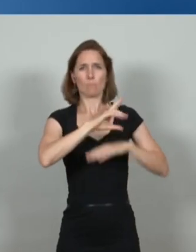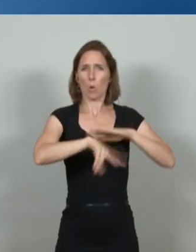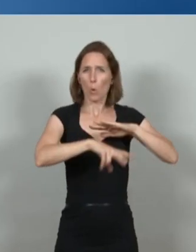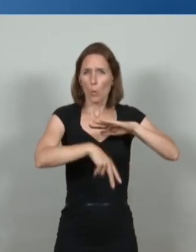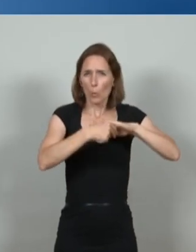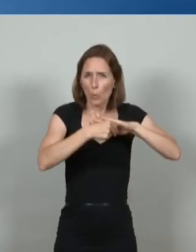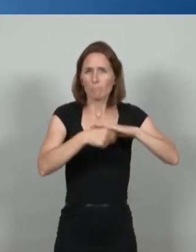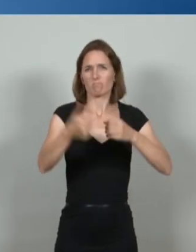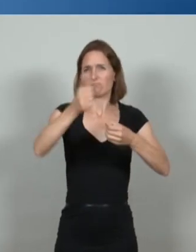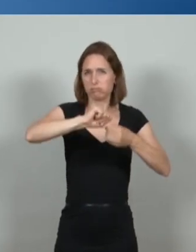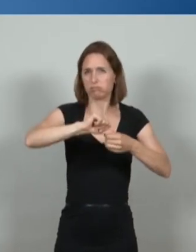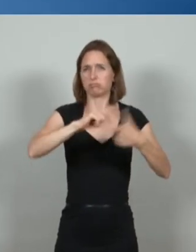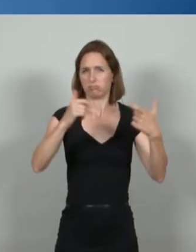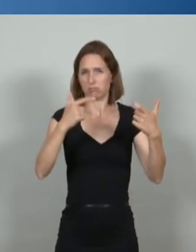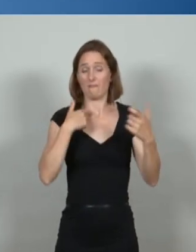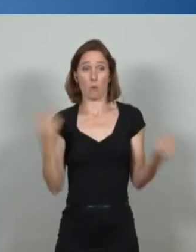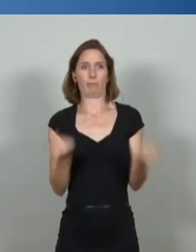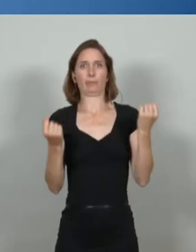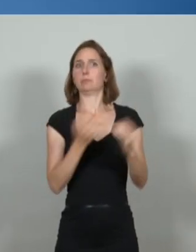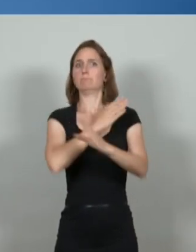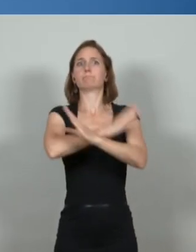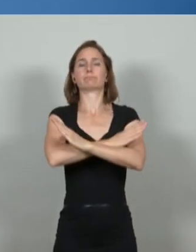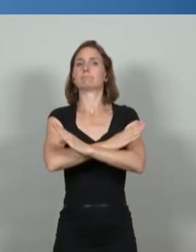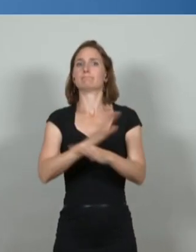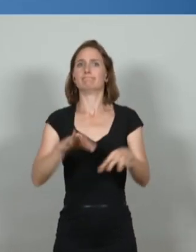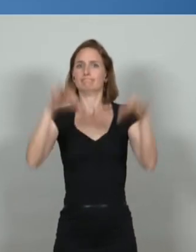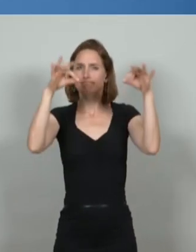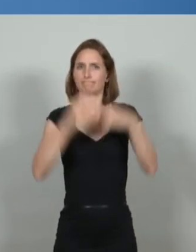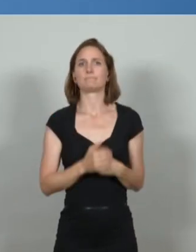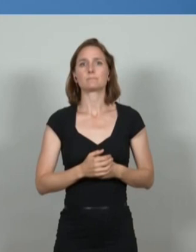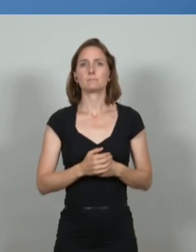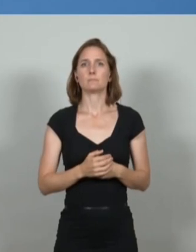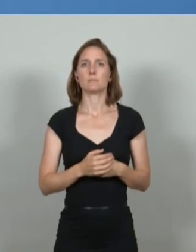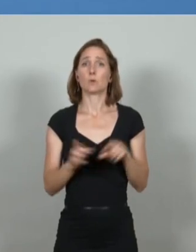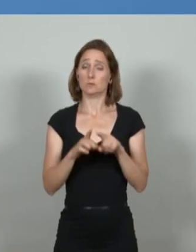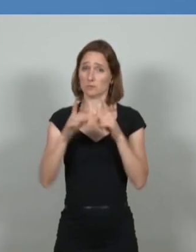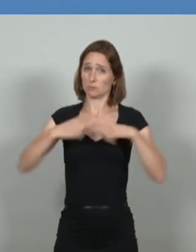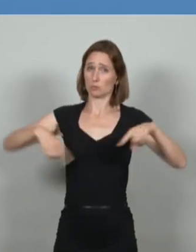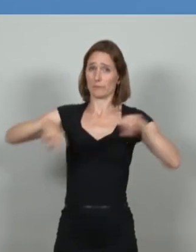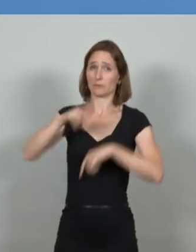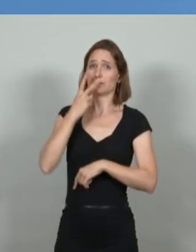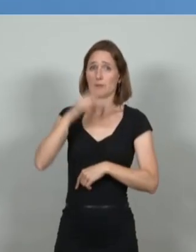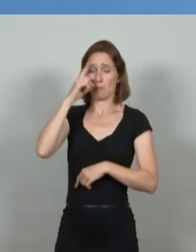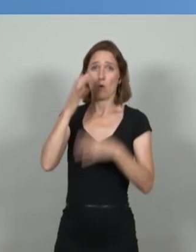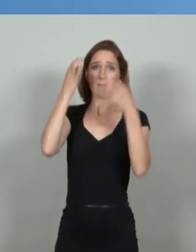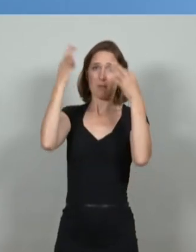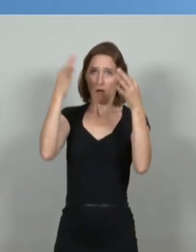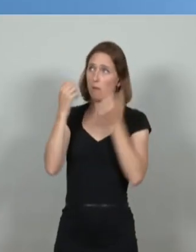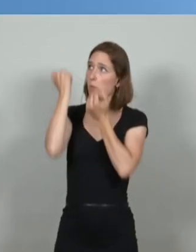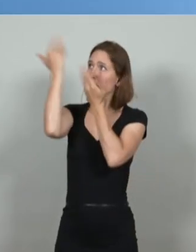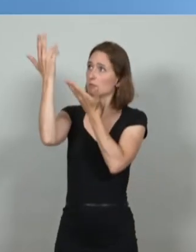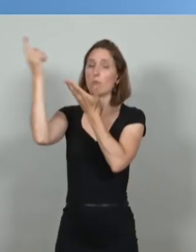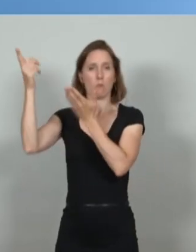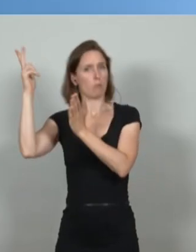la vente de carburant fossiles et d'appliquer sans filtre la proposition de la convention citoyenne pour le climat pour